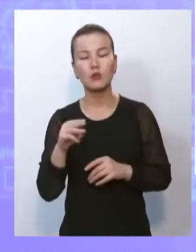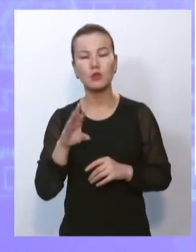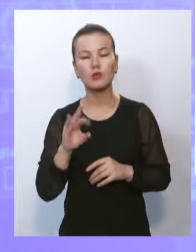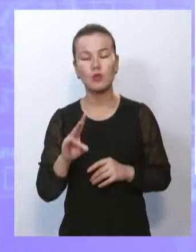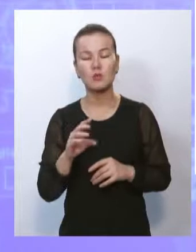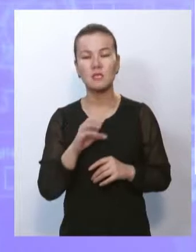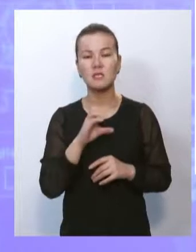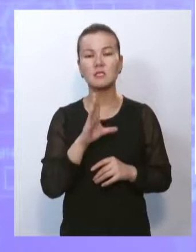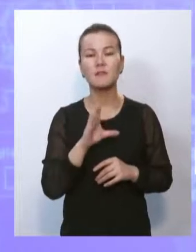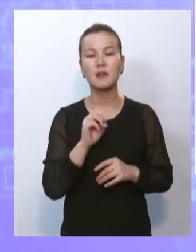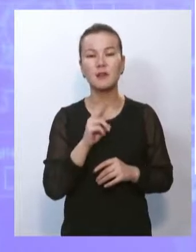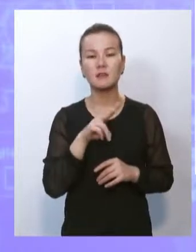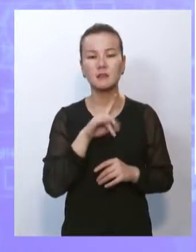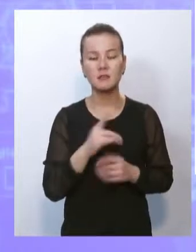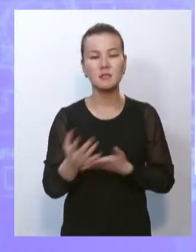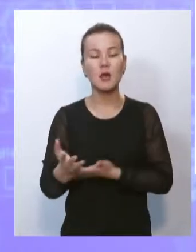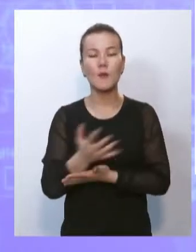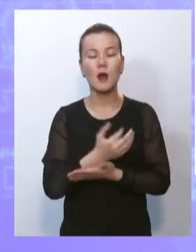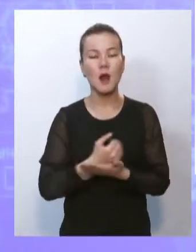собрали в хозяйстве